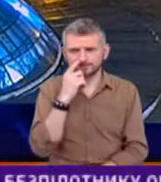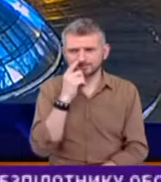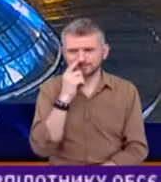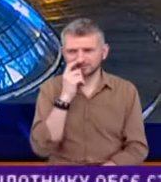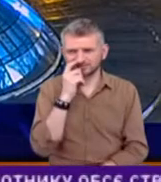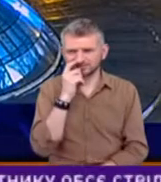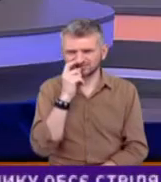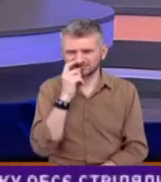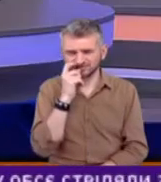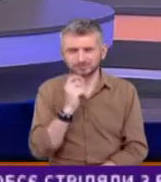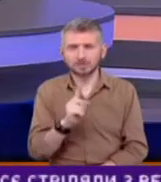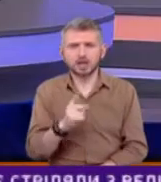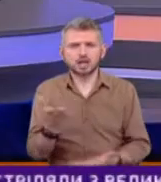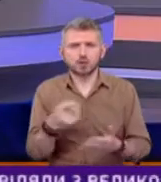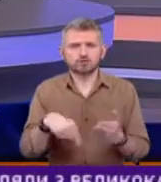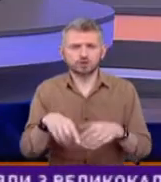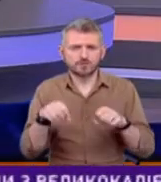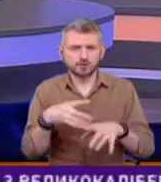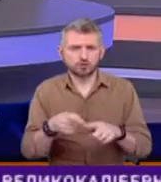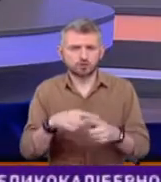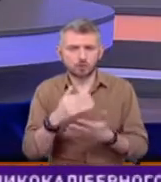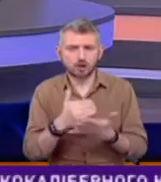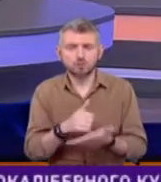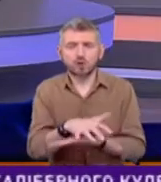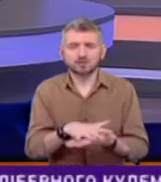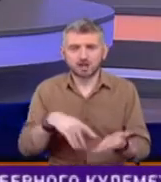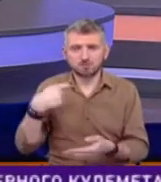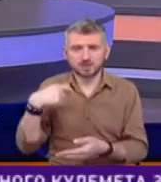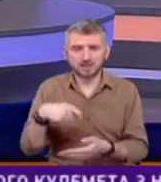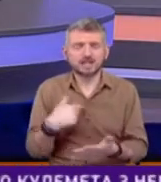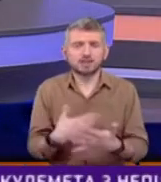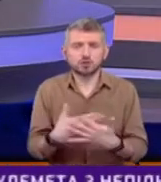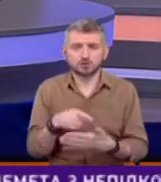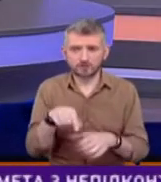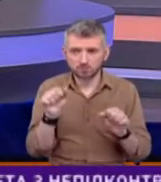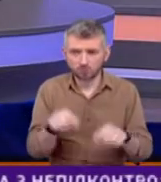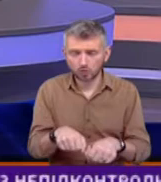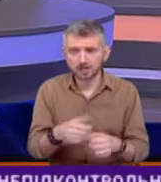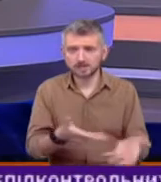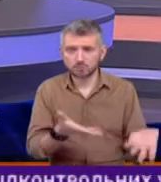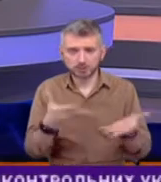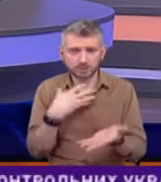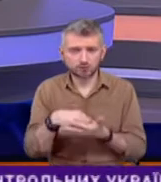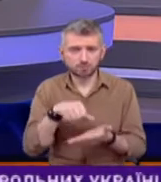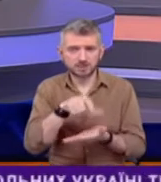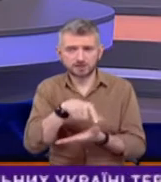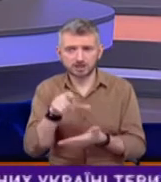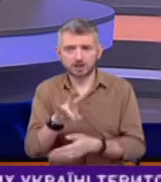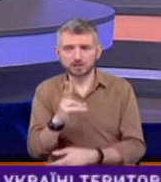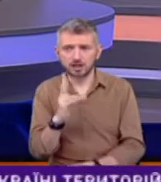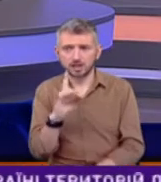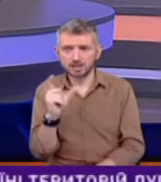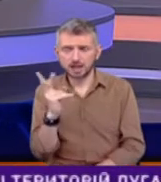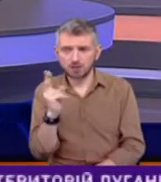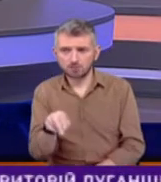ліфті їздили, але якось вони вирішать цю програму. А далі то президент, ну, гіпотетично, він може запросити своїх представників в